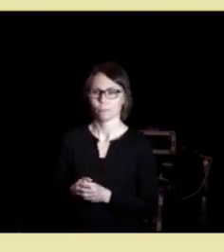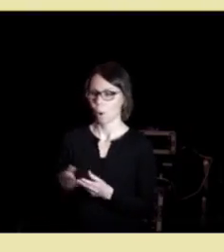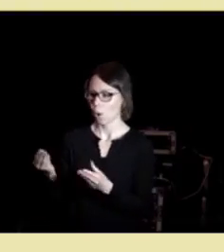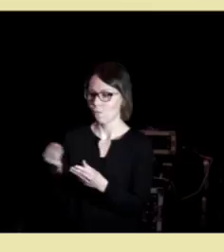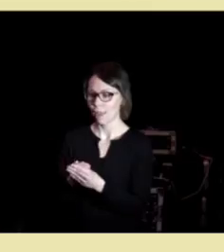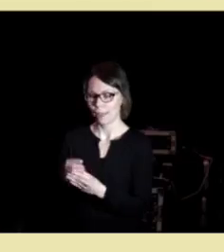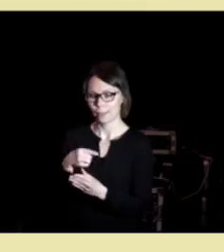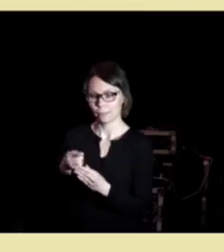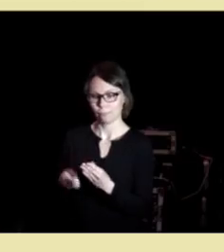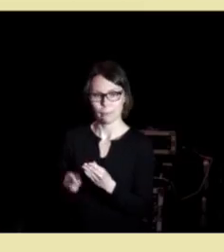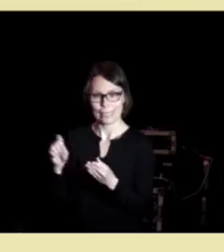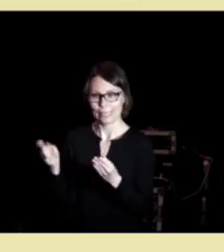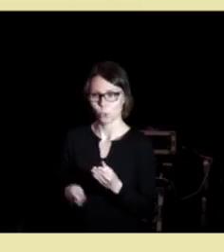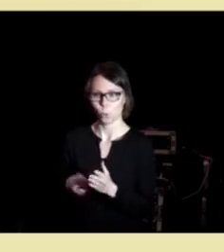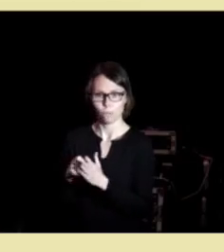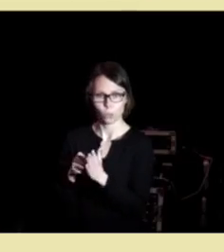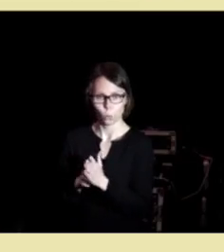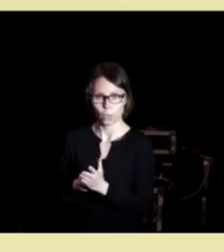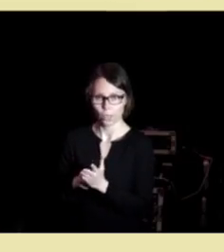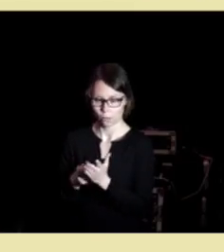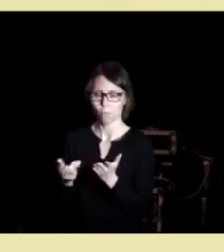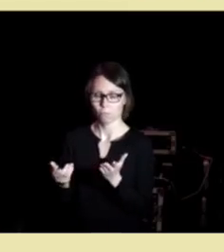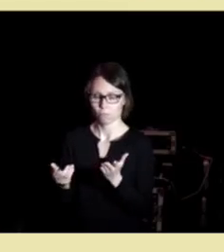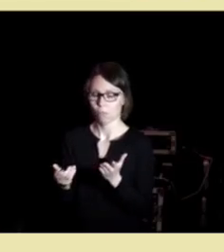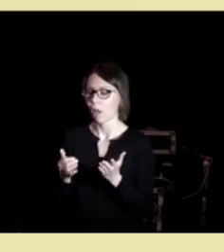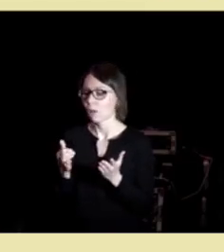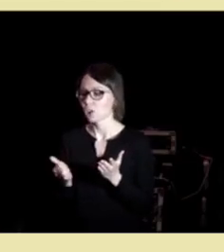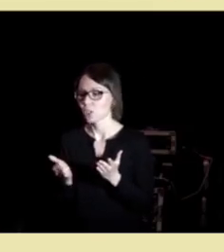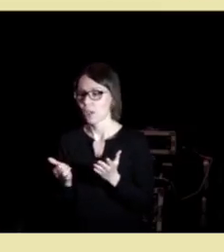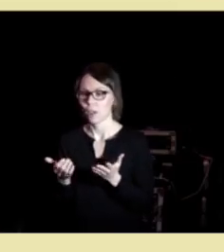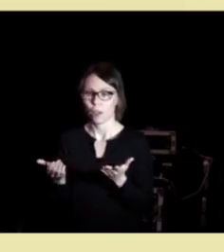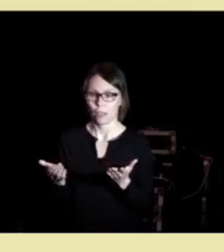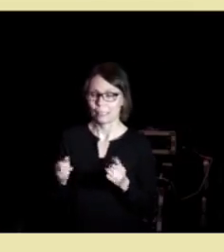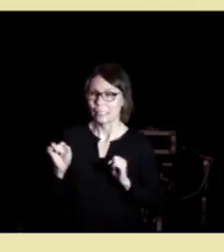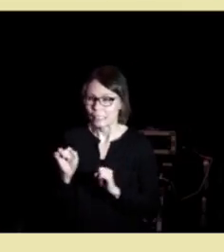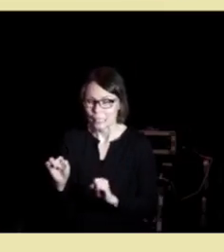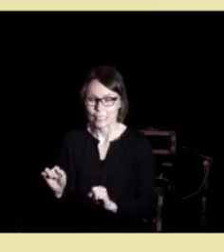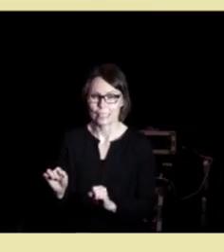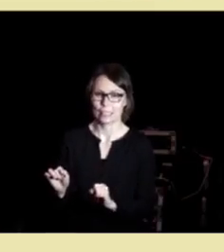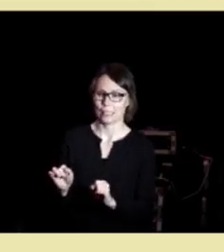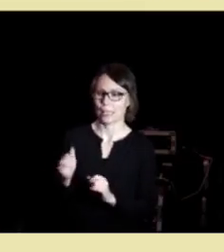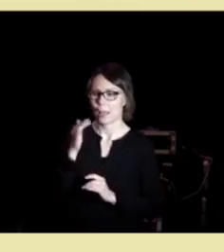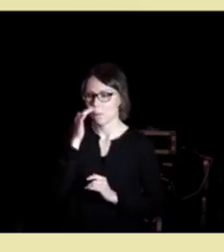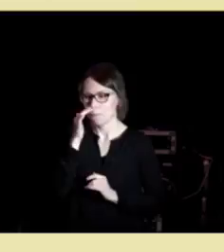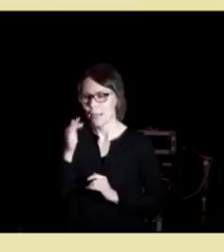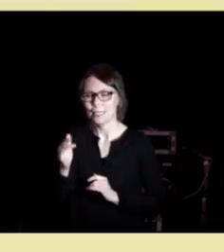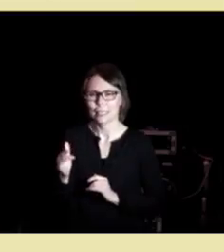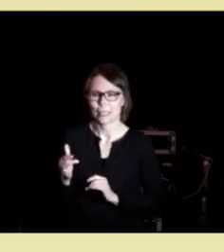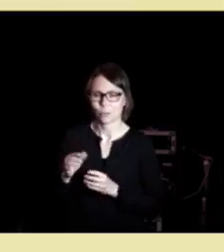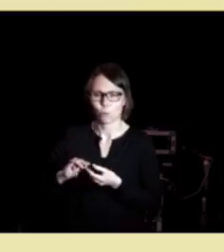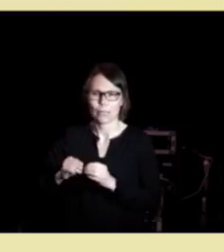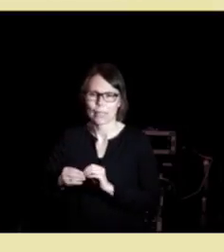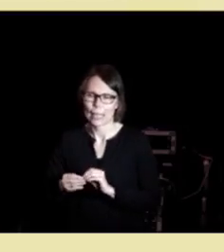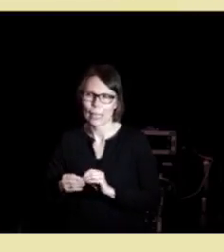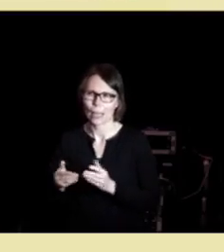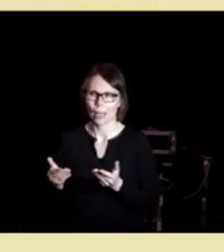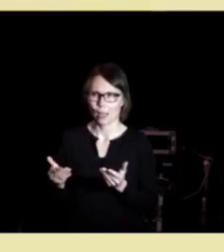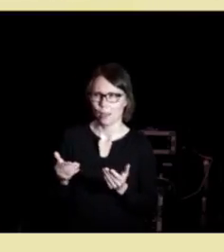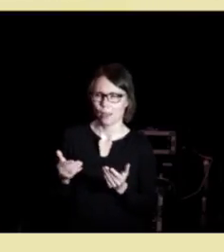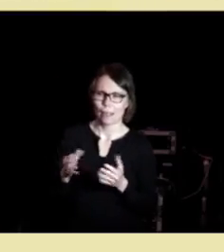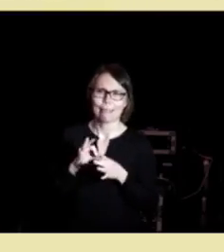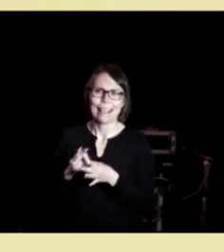for disse risikofaktorene, det er kanskje stress, mestringsproblematikk. Det dreier